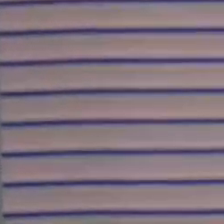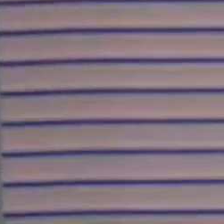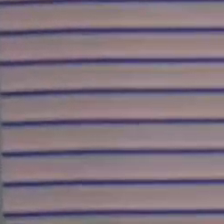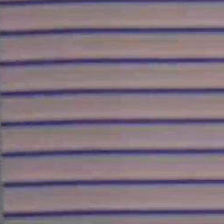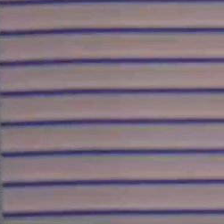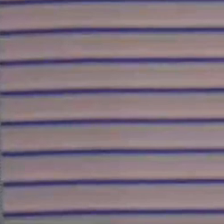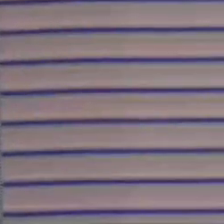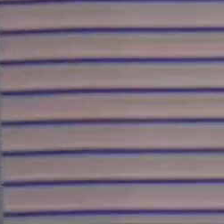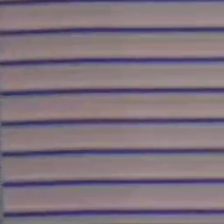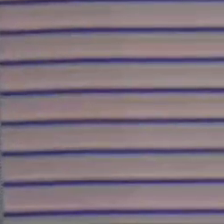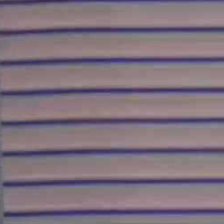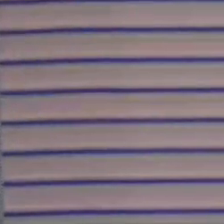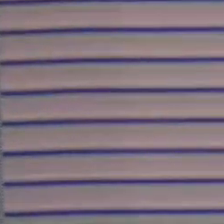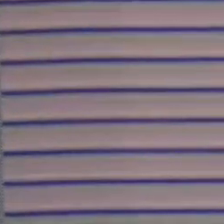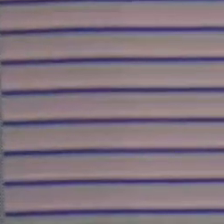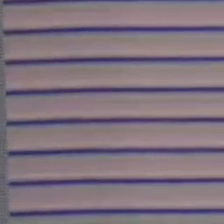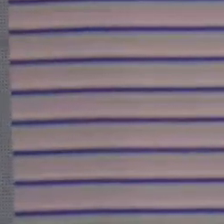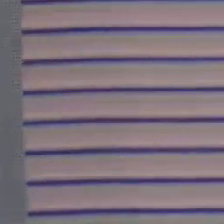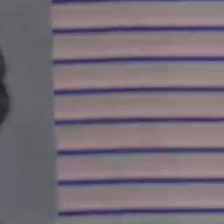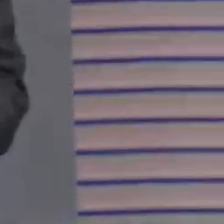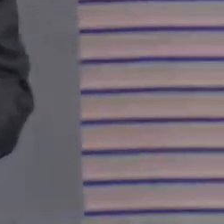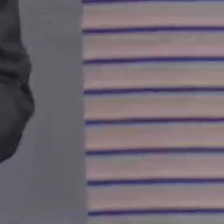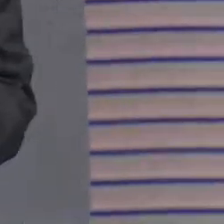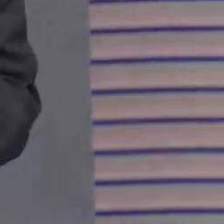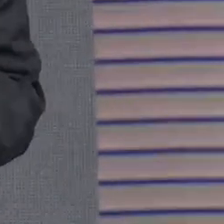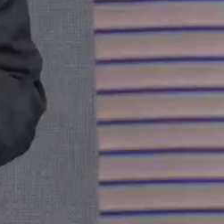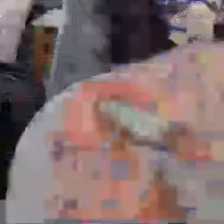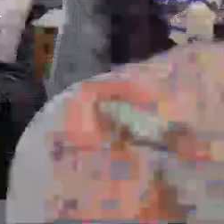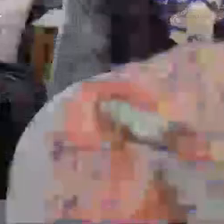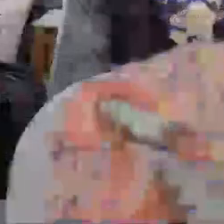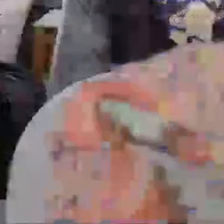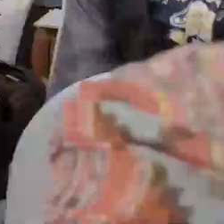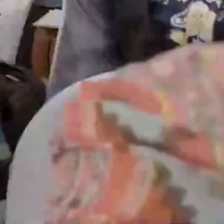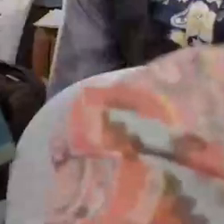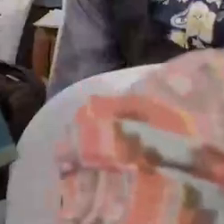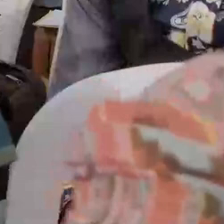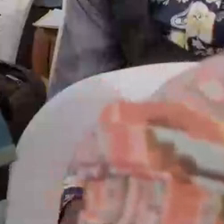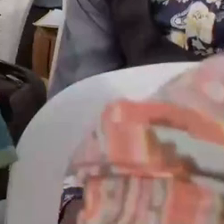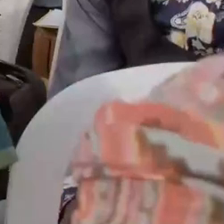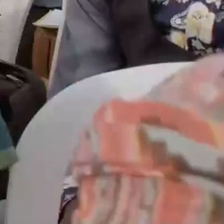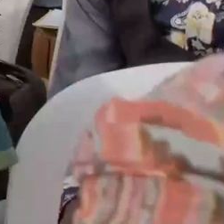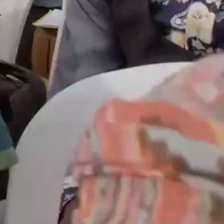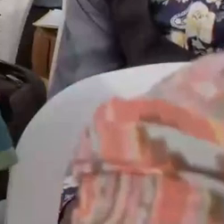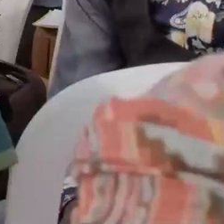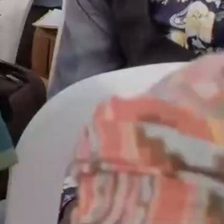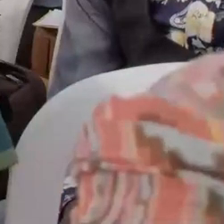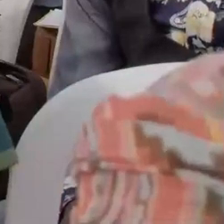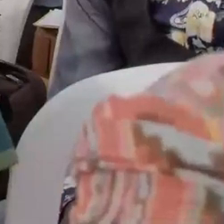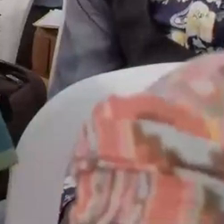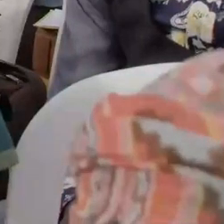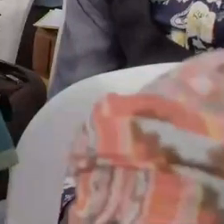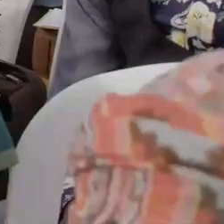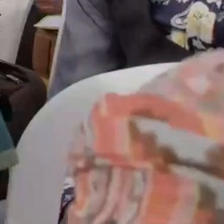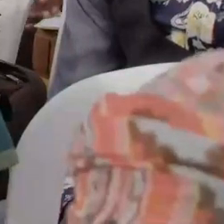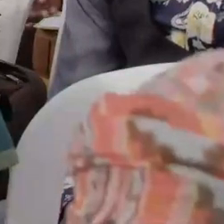I embrace what God J'ai embrassé said. Ce que Dieu a dit. I believe what God J'ai cru said. À ce que Dieu a dit. I'm walking on what God has said. Je